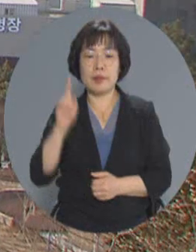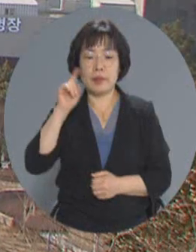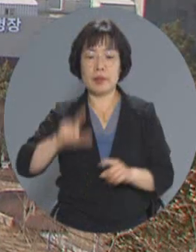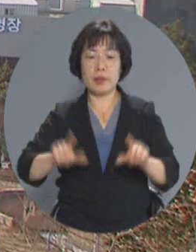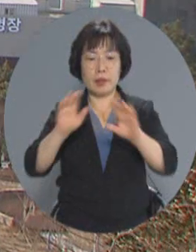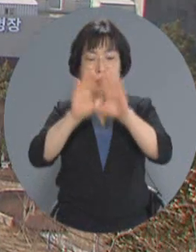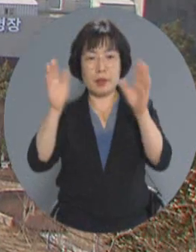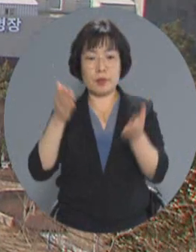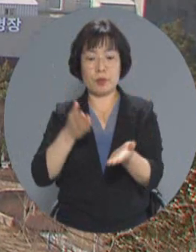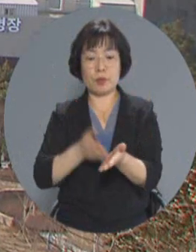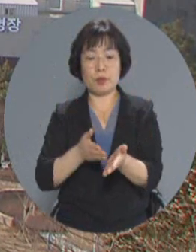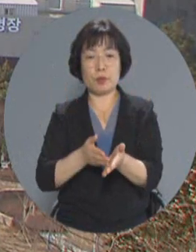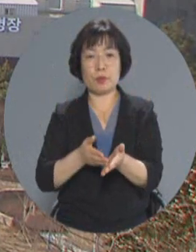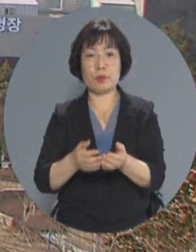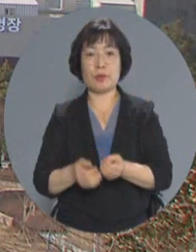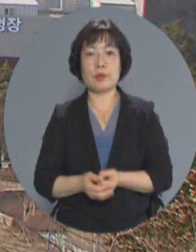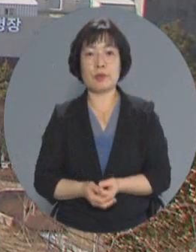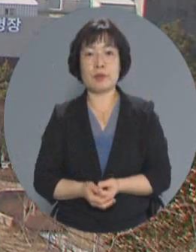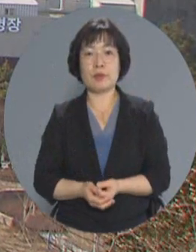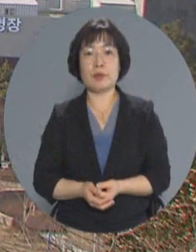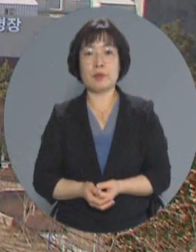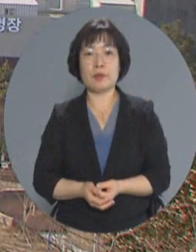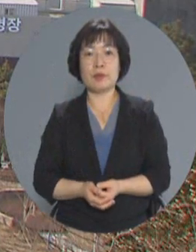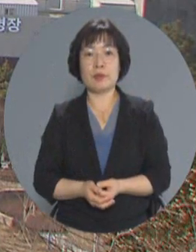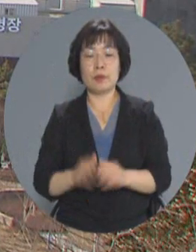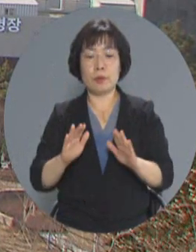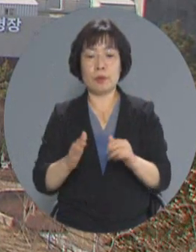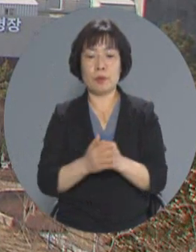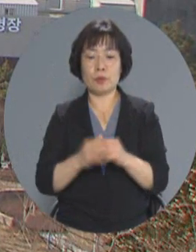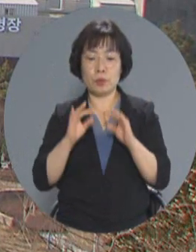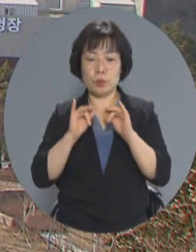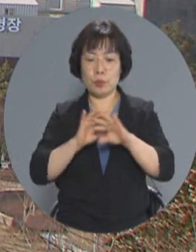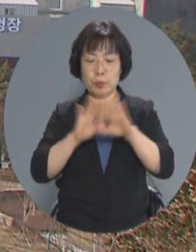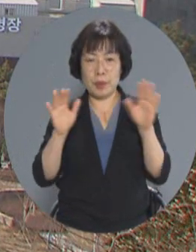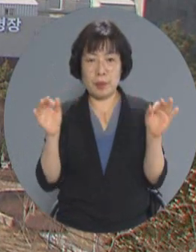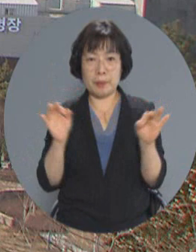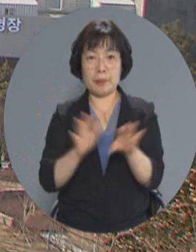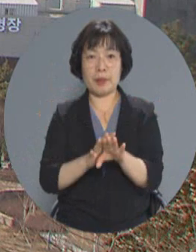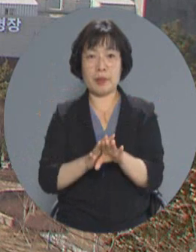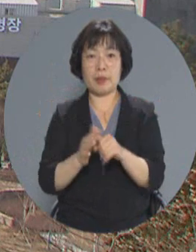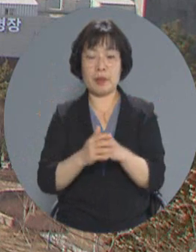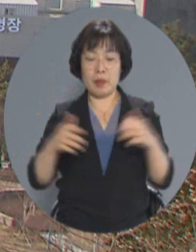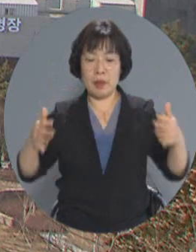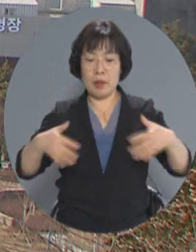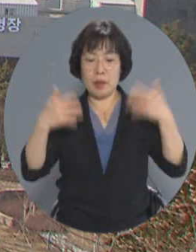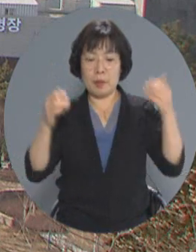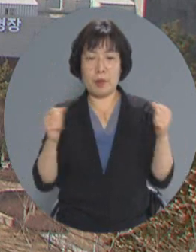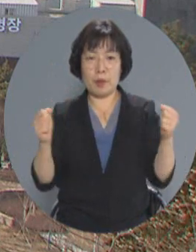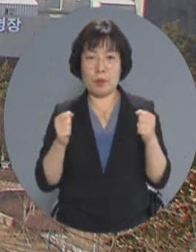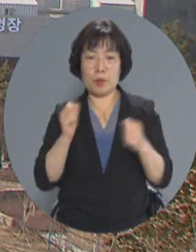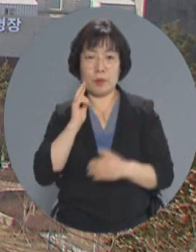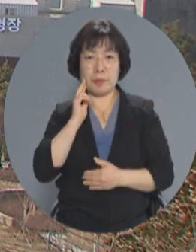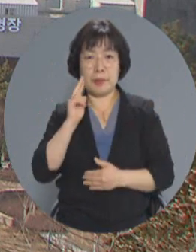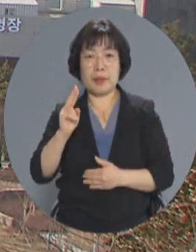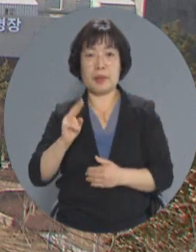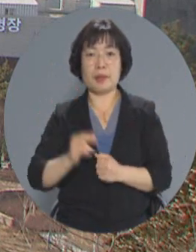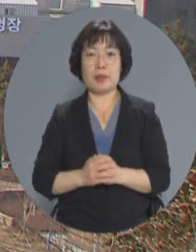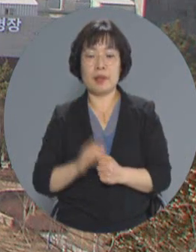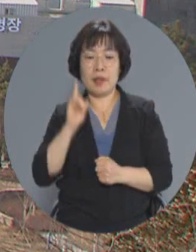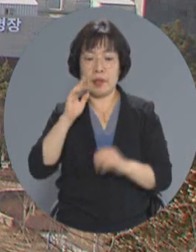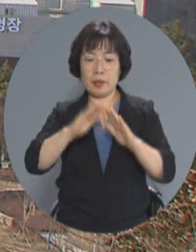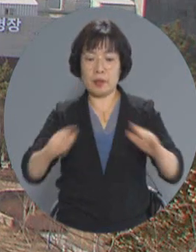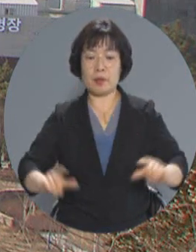여수 MBC AI 내일의 날씨입니다. 오늘 미세먼지는 거쳤지만 바람이 강한 쌀쌀한 날씨였는데요.